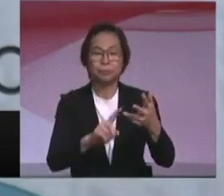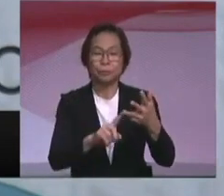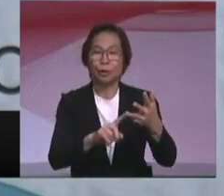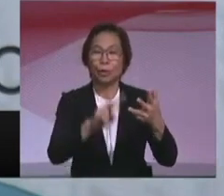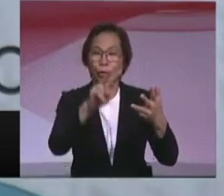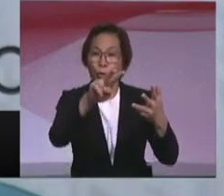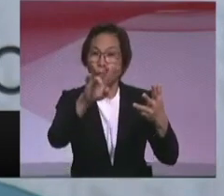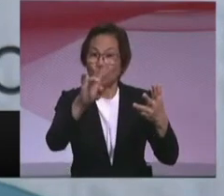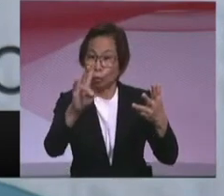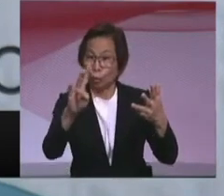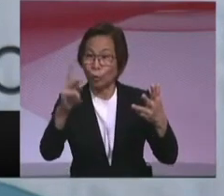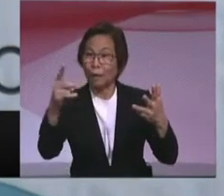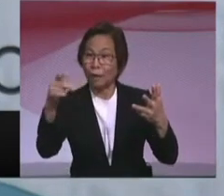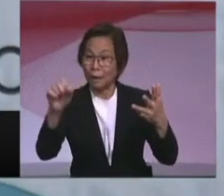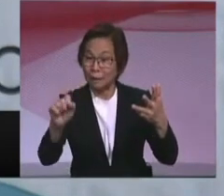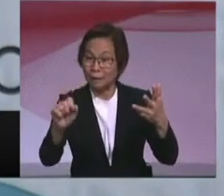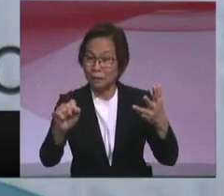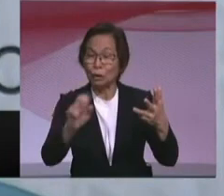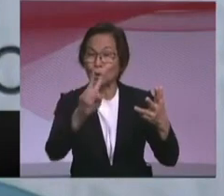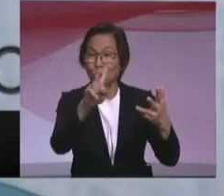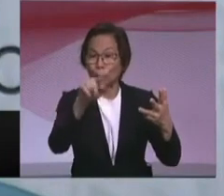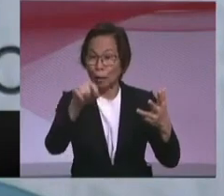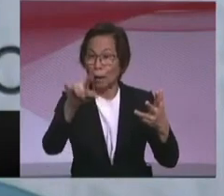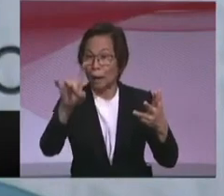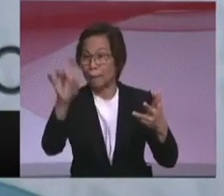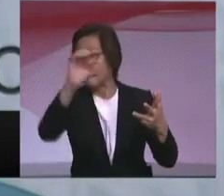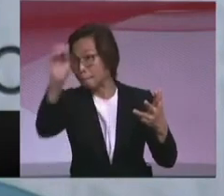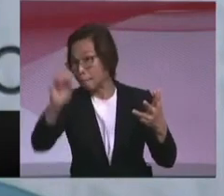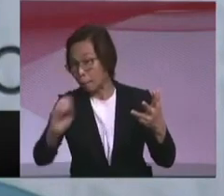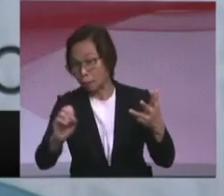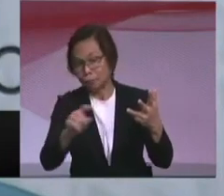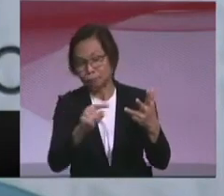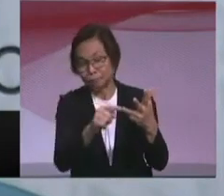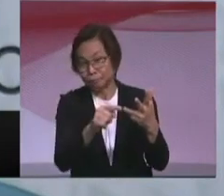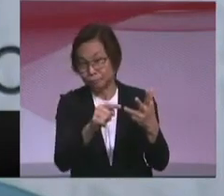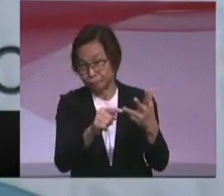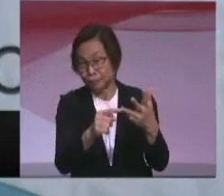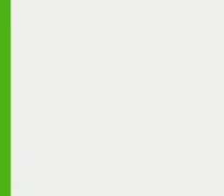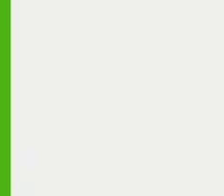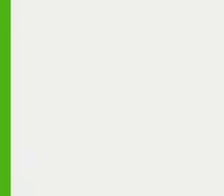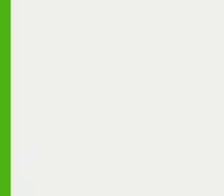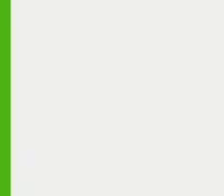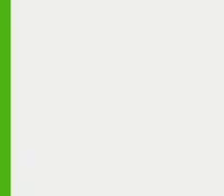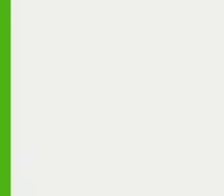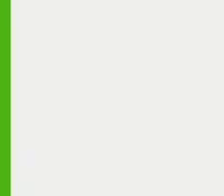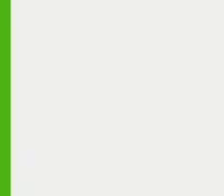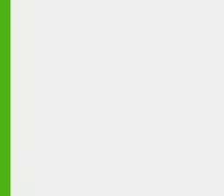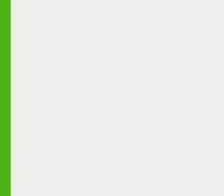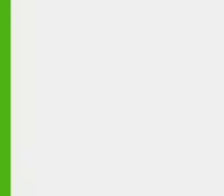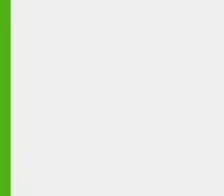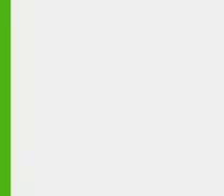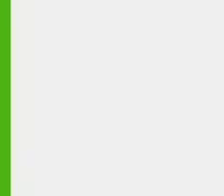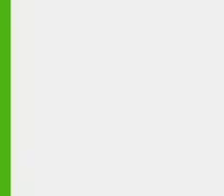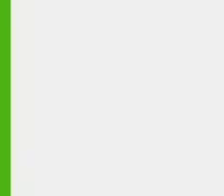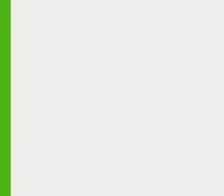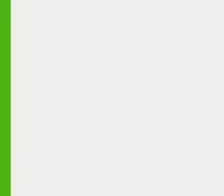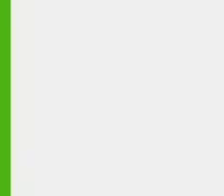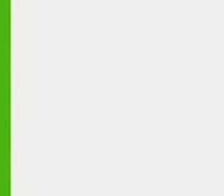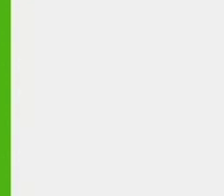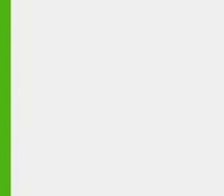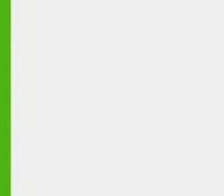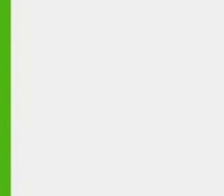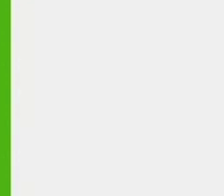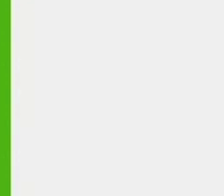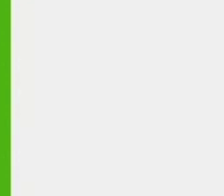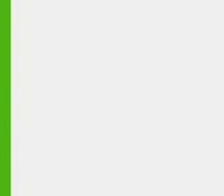Sebanyak 27 kes, iaitu 2.8% yang dilaporkan pada hari ini adalah berkaitan dengan kluster-kluster